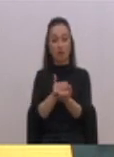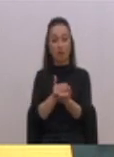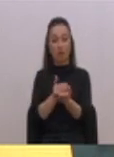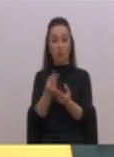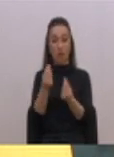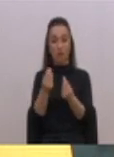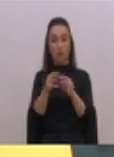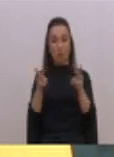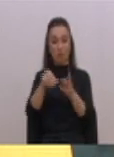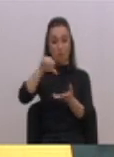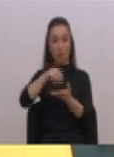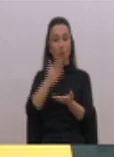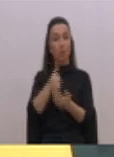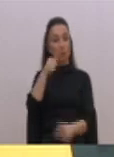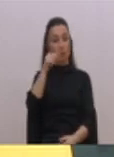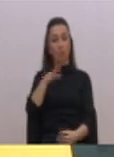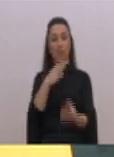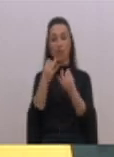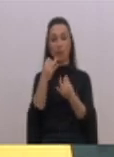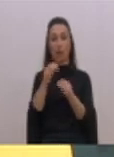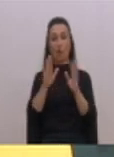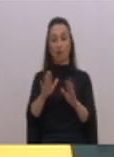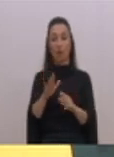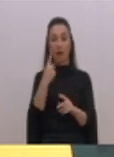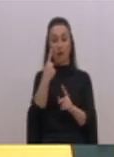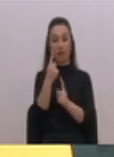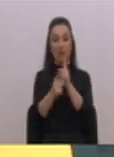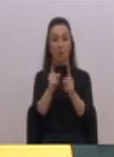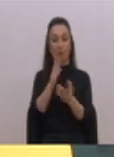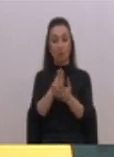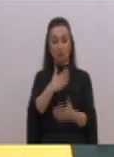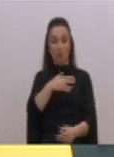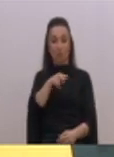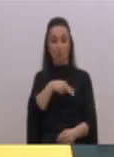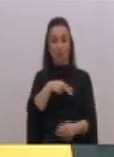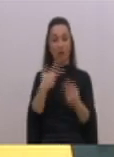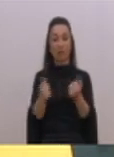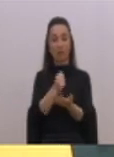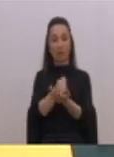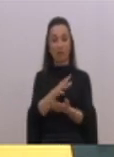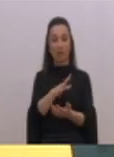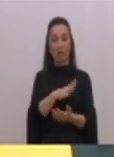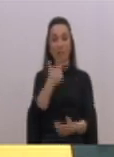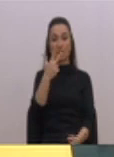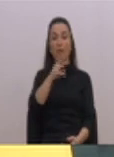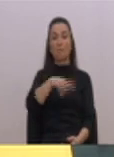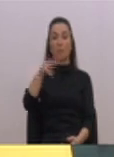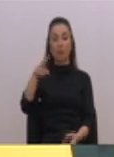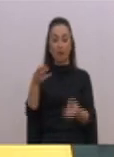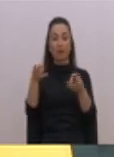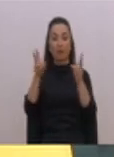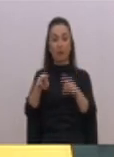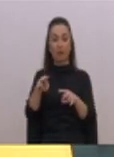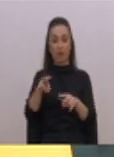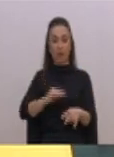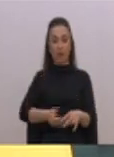ფინანსთა მინისტრებს ზანდებოდა გუშინა, მან ისაუბრა, რომ მხოლოდ ერთი რეფორმით, რომელიც ჩვენ პარლამენტში დავამტკიცეთ, 3 მილიარდამდე დარჩა